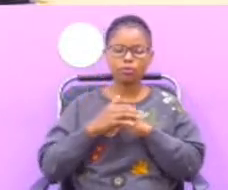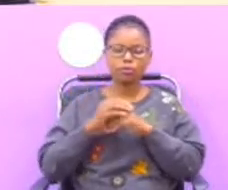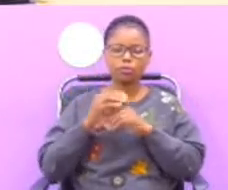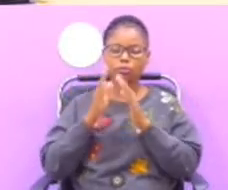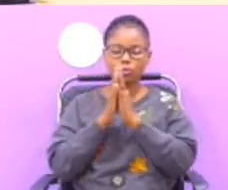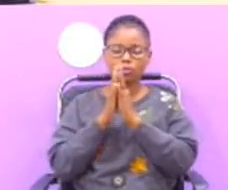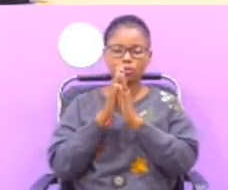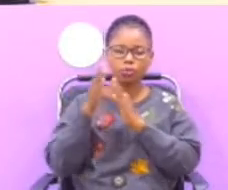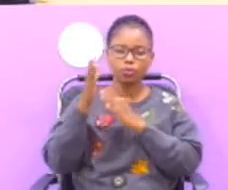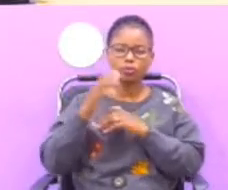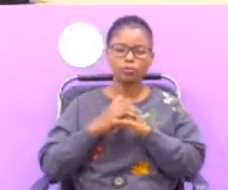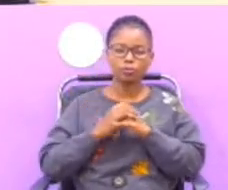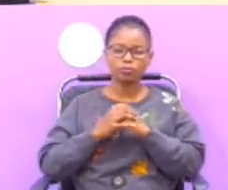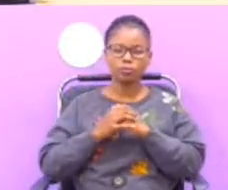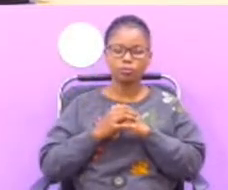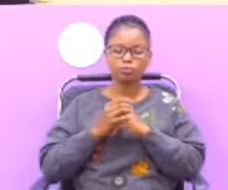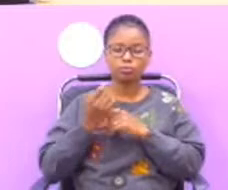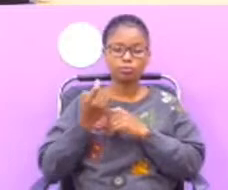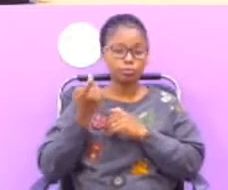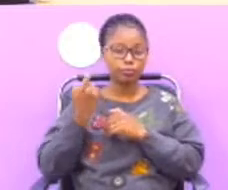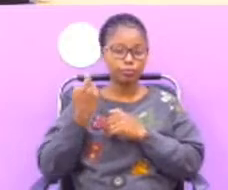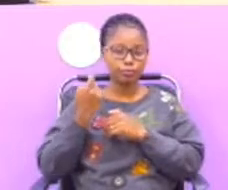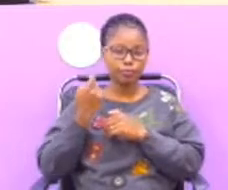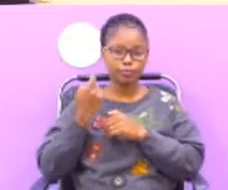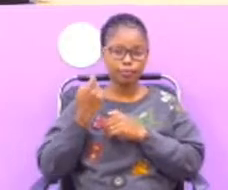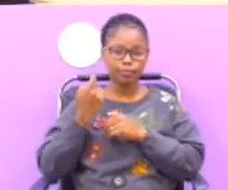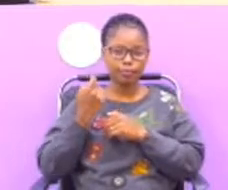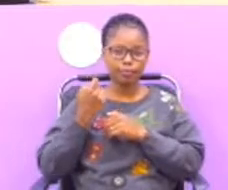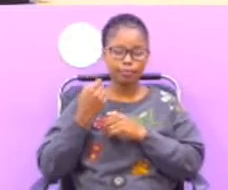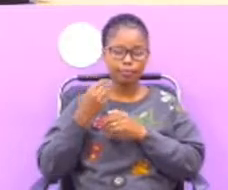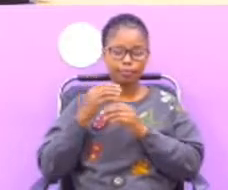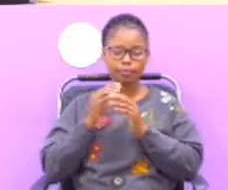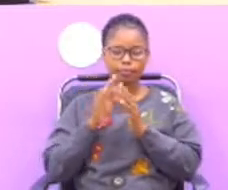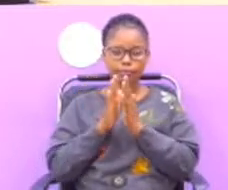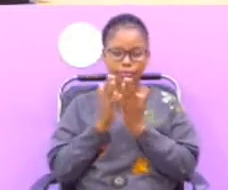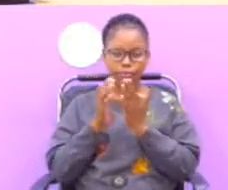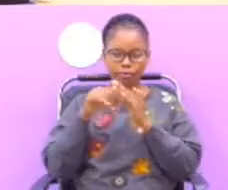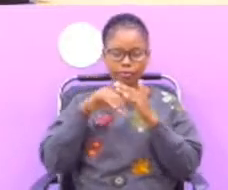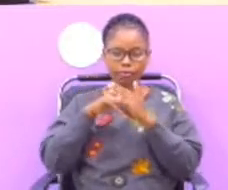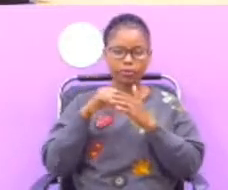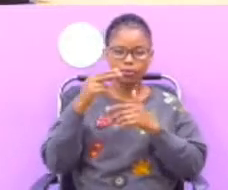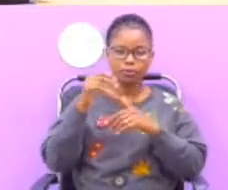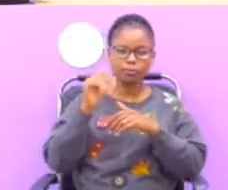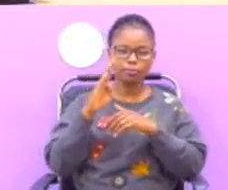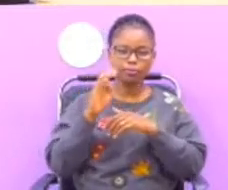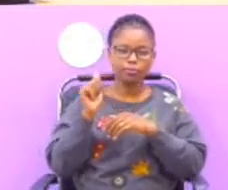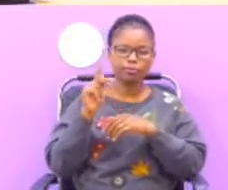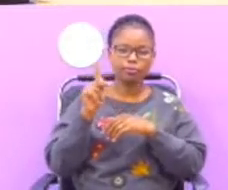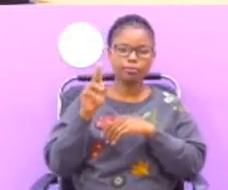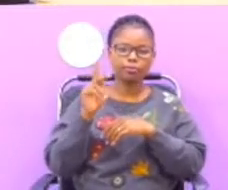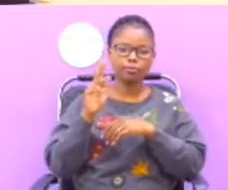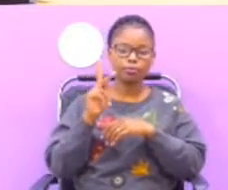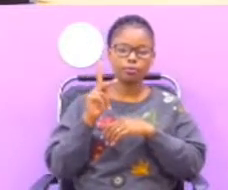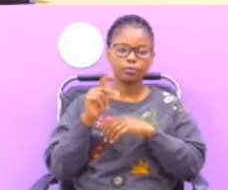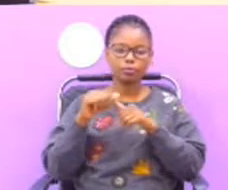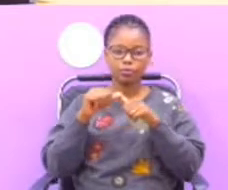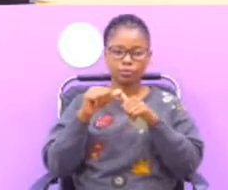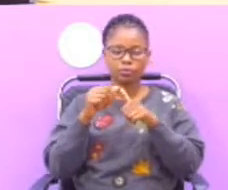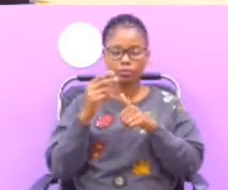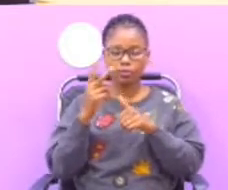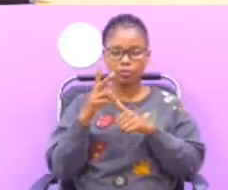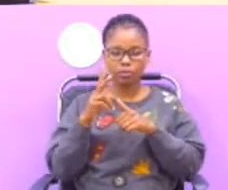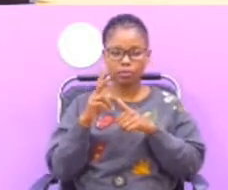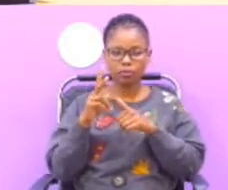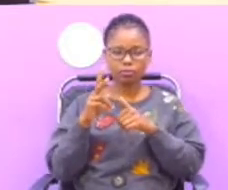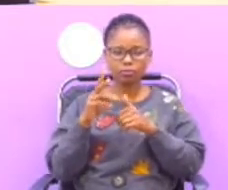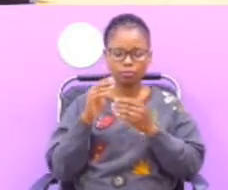sana. Ila niturado mire dino ifukulia Habakuku igiri. Naturame tuwalidia wegole ya loho waga